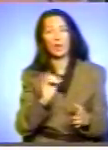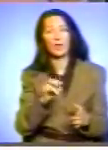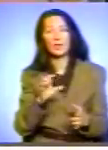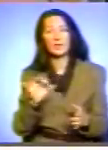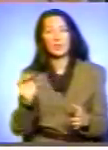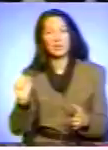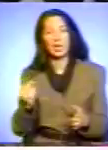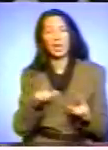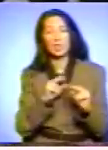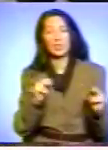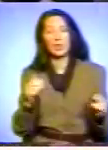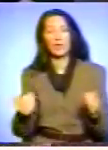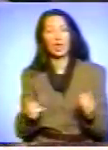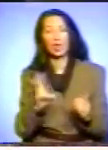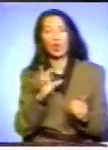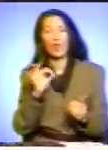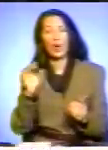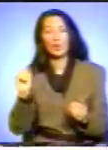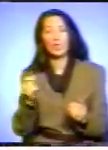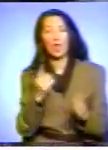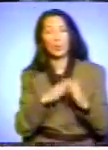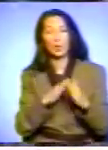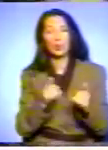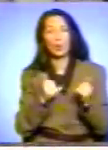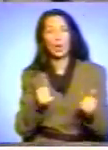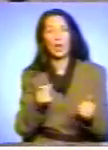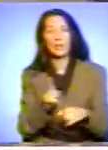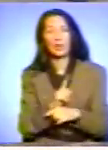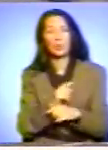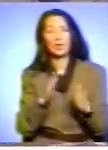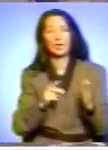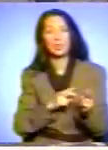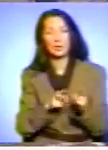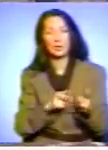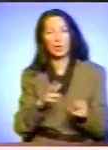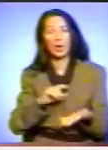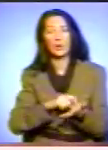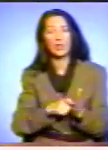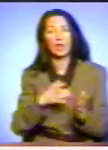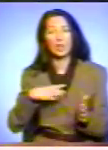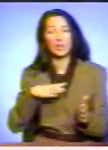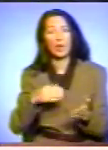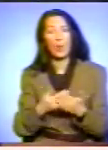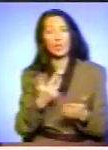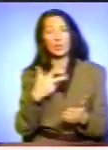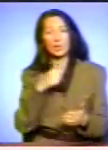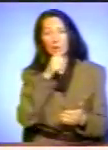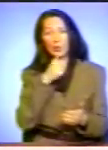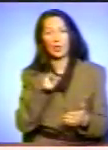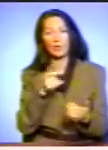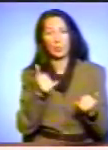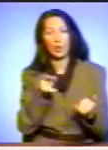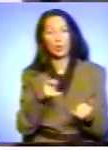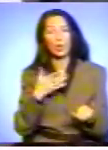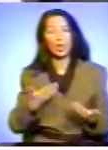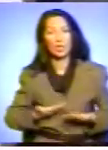новоселий власник першої квартири в будинку для тернопільських залізничників. Житла чекав майже 30 років. Тепер тут житиме син з